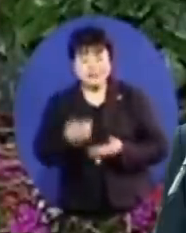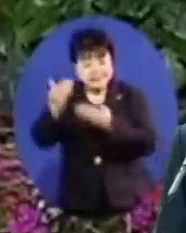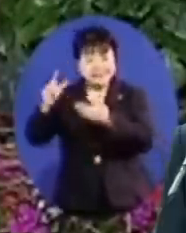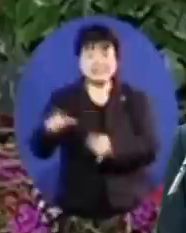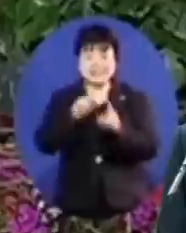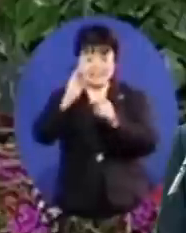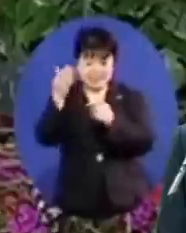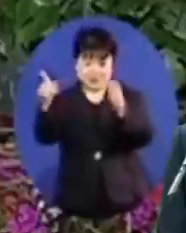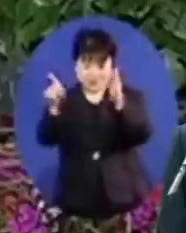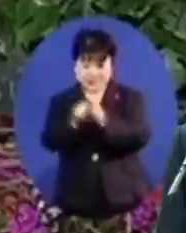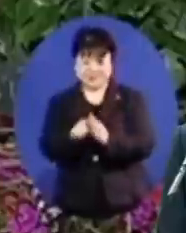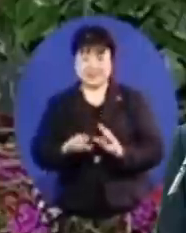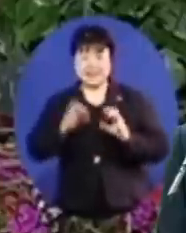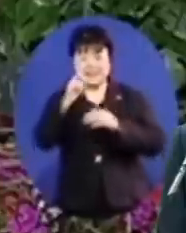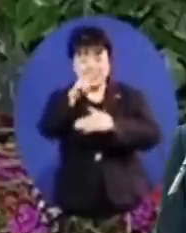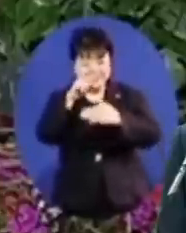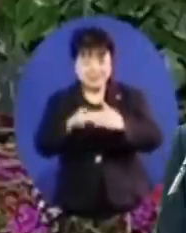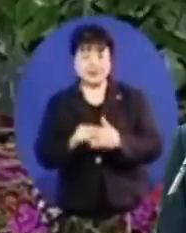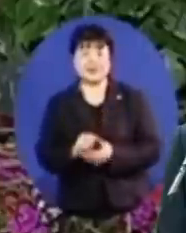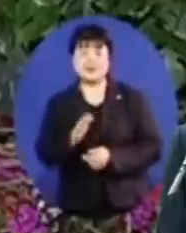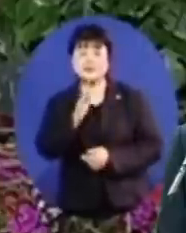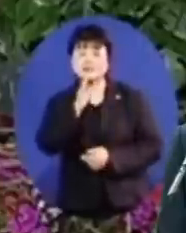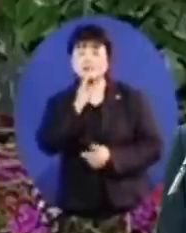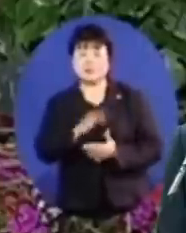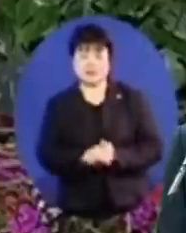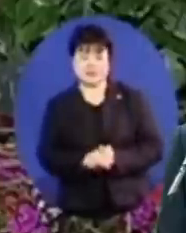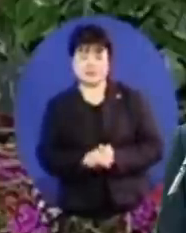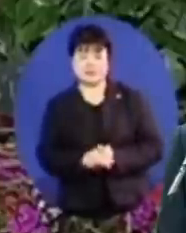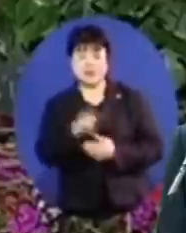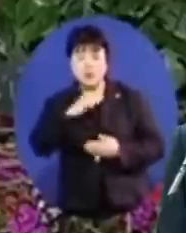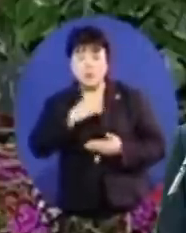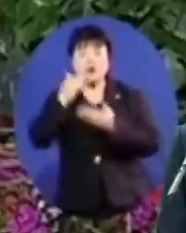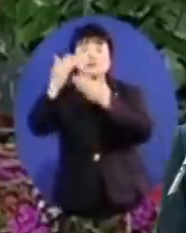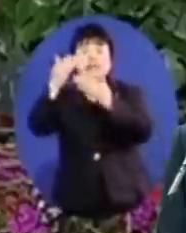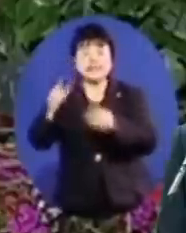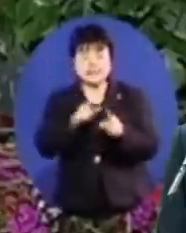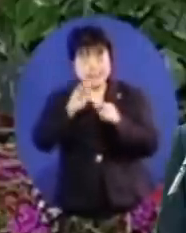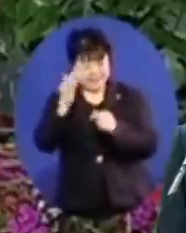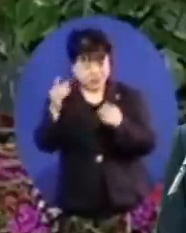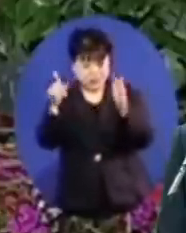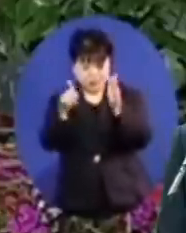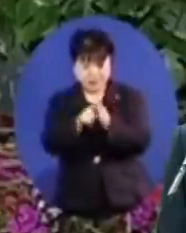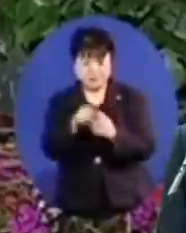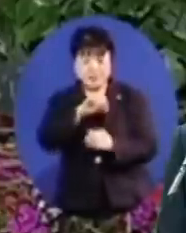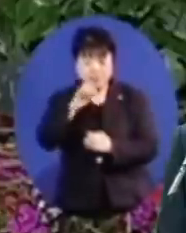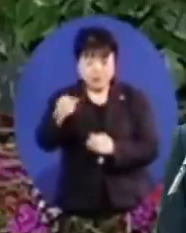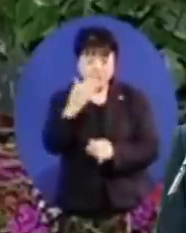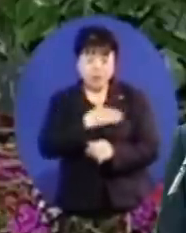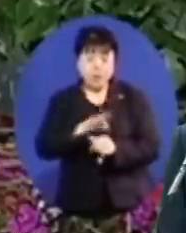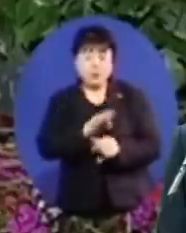것입니다. 이 세상에 무가치하게 살지 않고 봉사와 헌신의 삶을 살아서 이웃을 내 몸같이 사랑하며